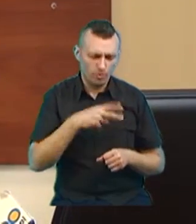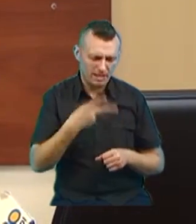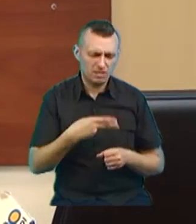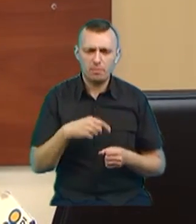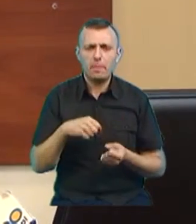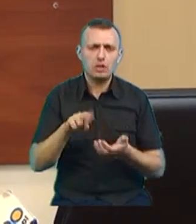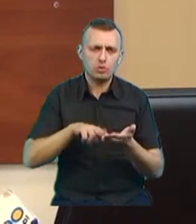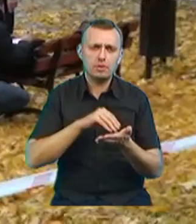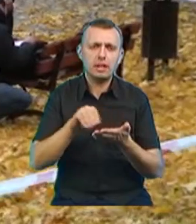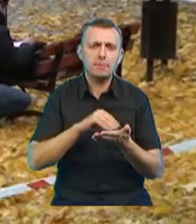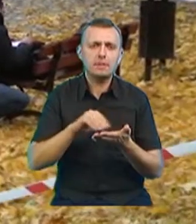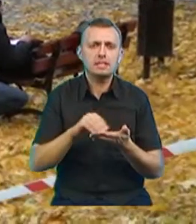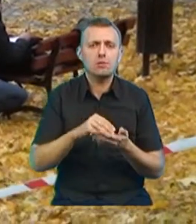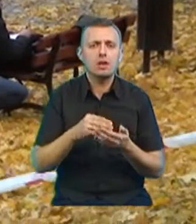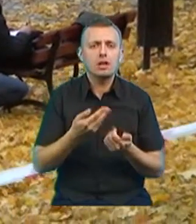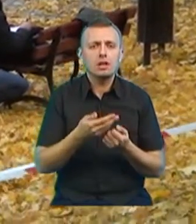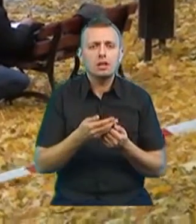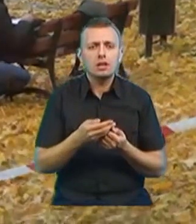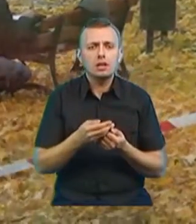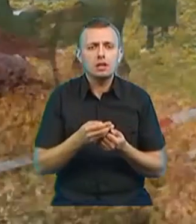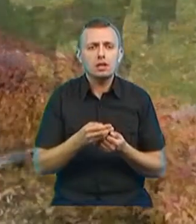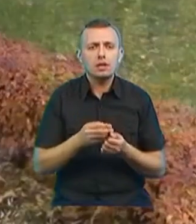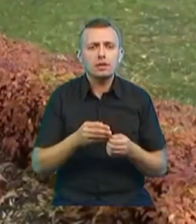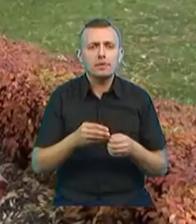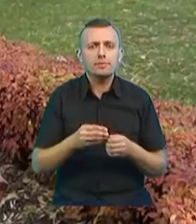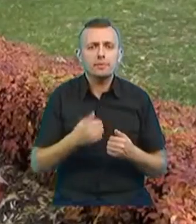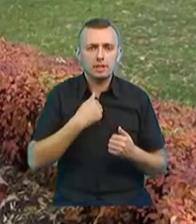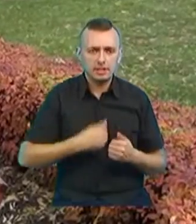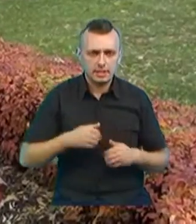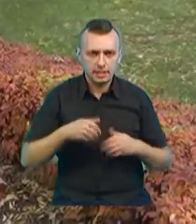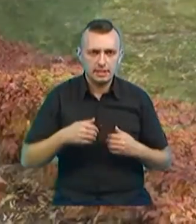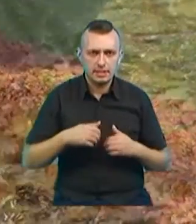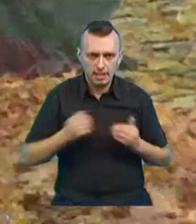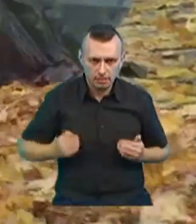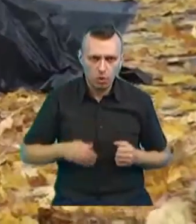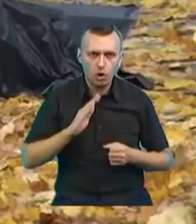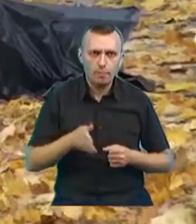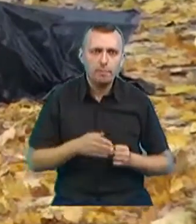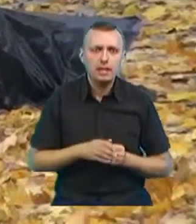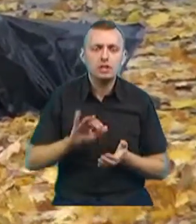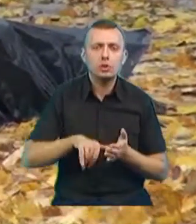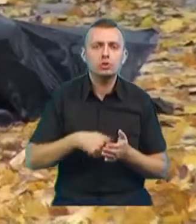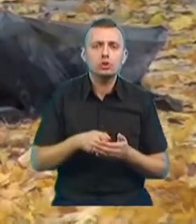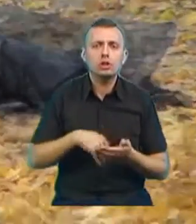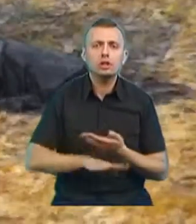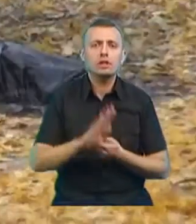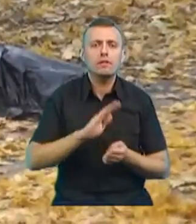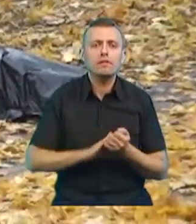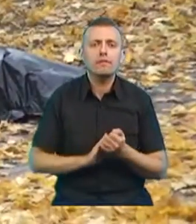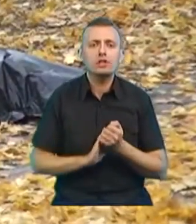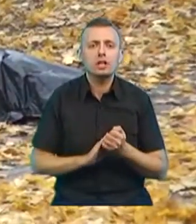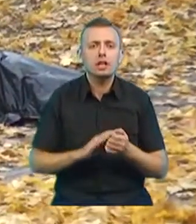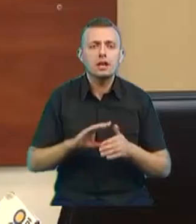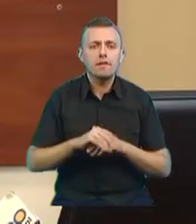zarządziła o sekcji zwłok. Kutnianin wyłowiony ze stawu wyszedł z domu w sobotę. Do tragicznego zdarzenia mogło dojść w nocy z soboty na